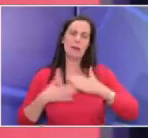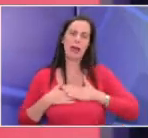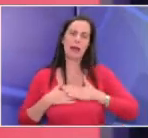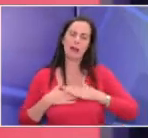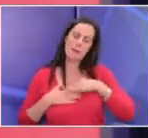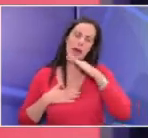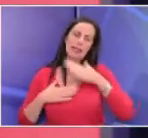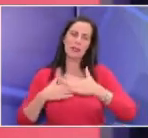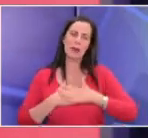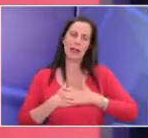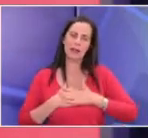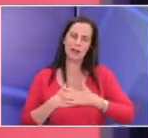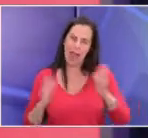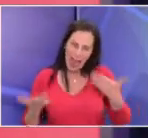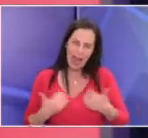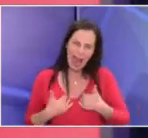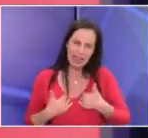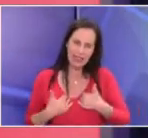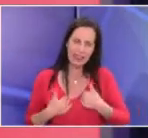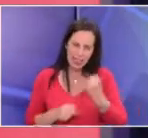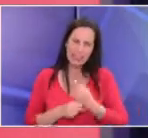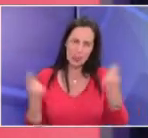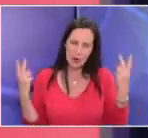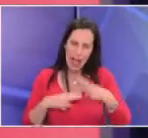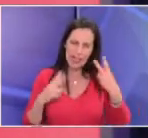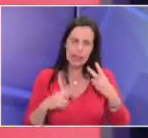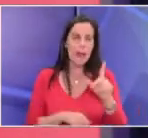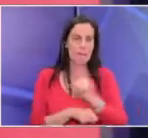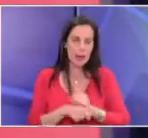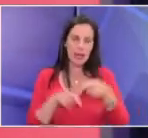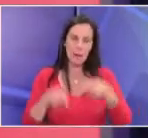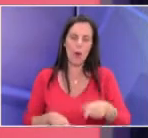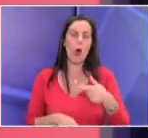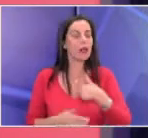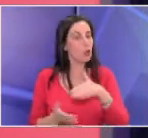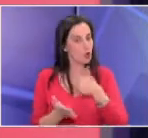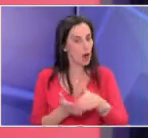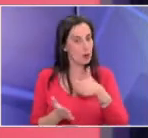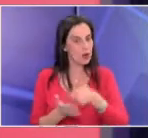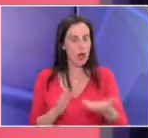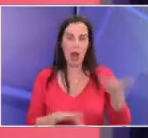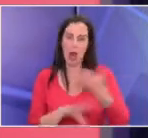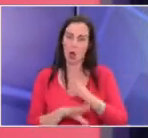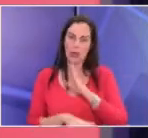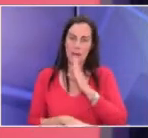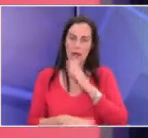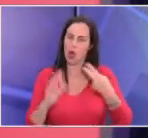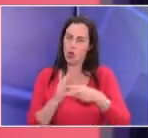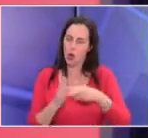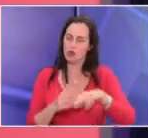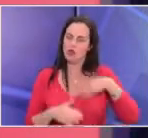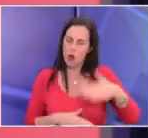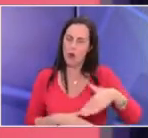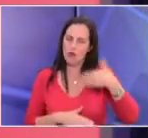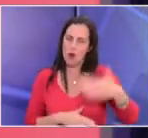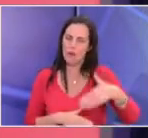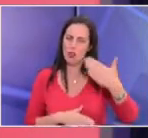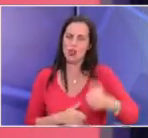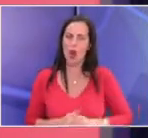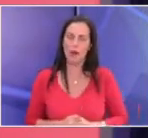שרק טרור מסוג אחר מעניין אותנו? ביטחון בכבישים. תגידו, מתי נסדיר את נושא התחבורה בישראל? כל שנה